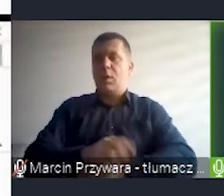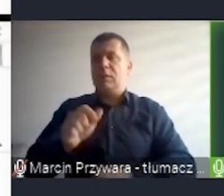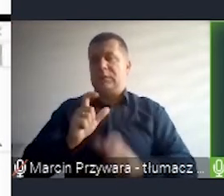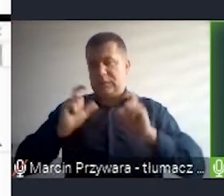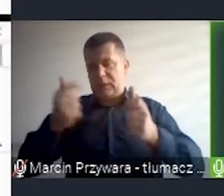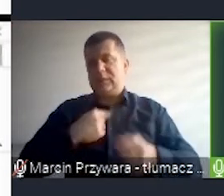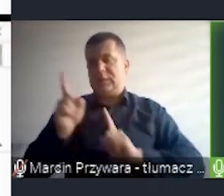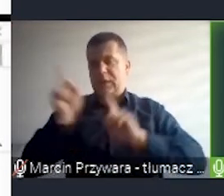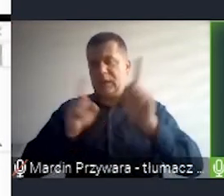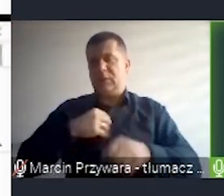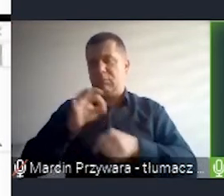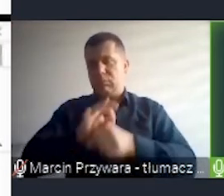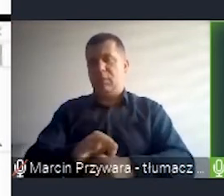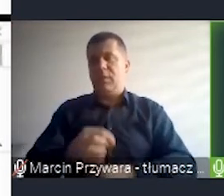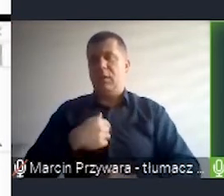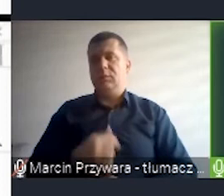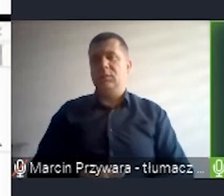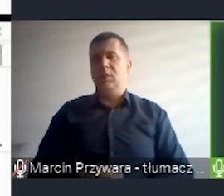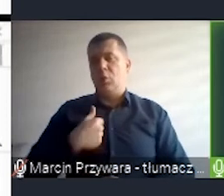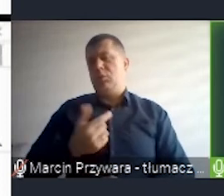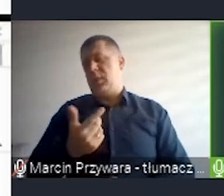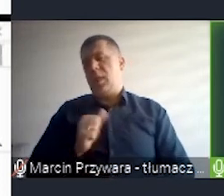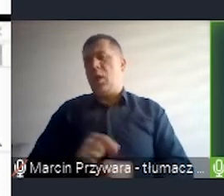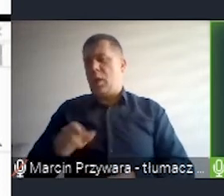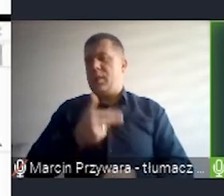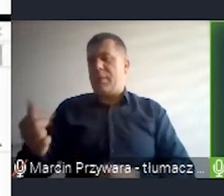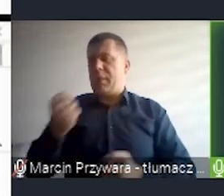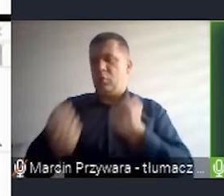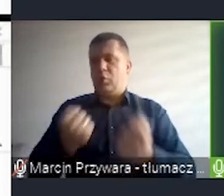czasem prowadzić, nie powiem, żeby to był jakiś bardzo ulubiony temat, ale jest trudny.